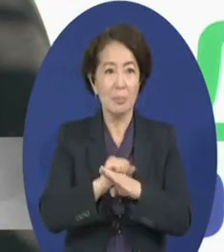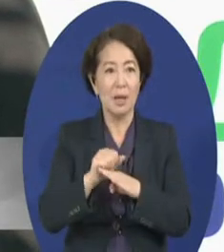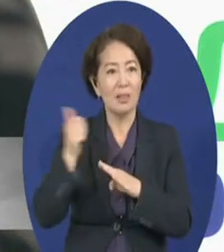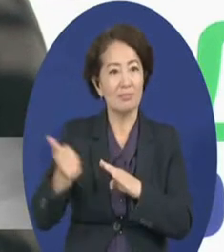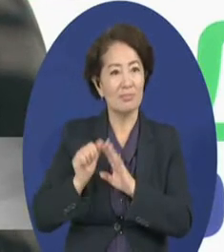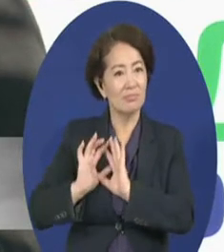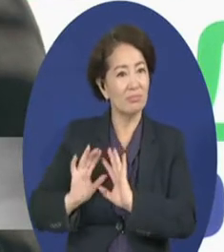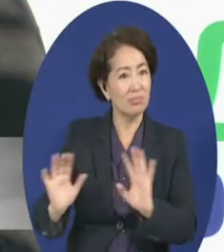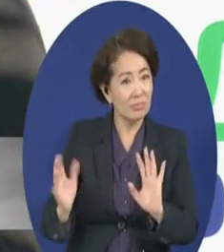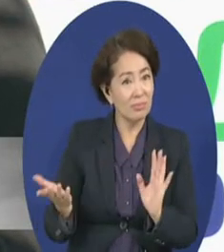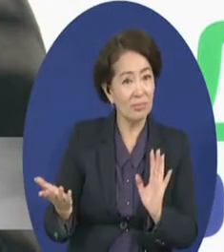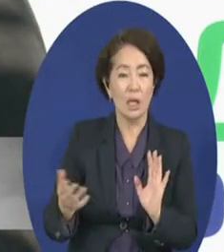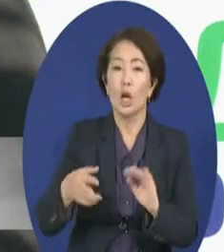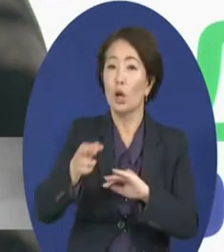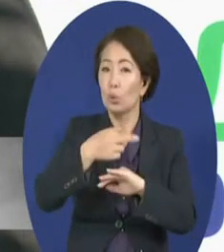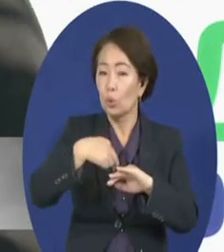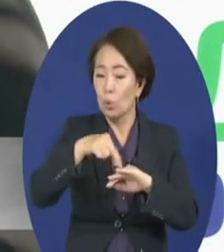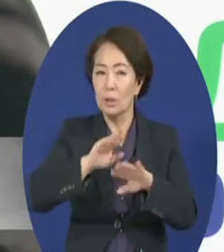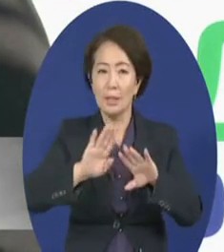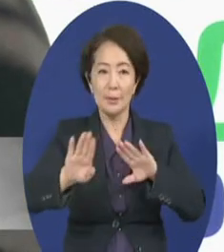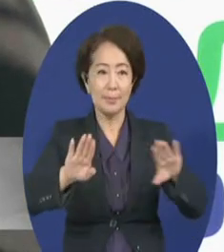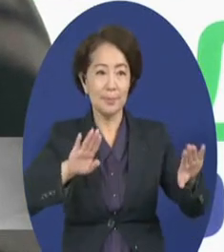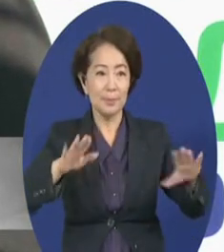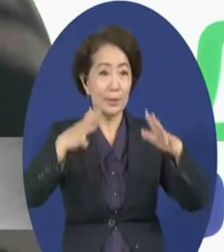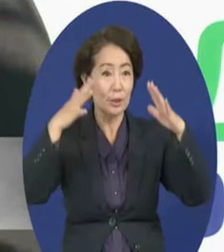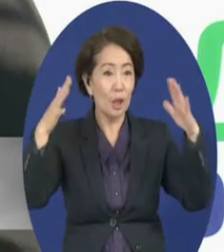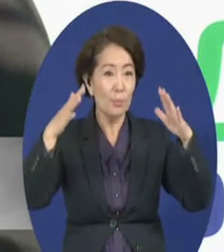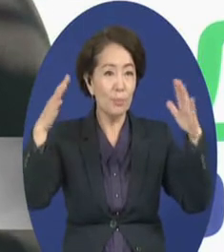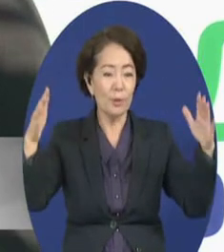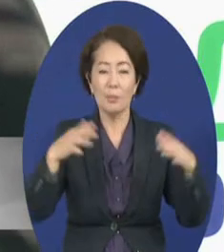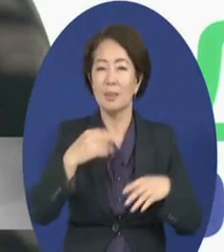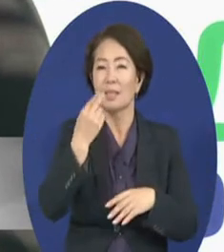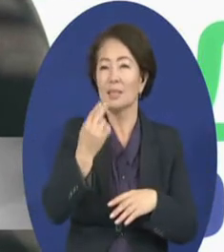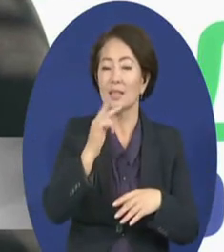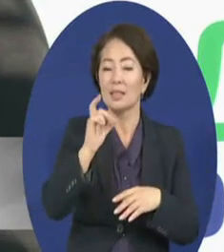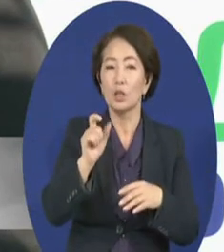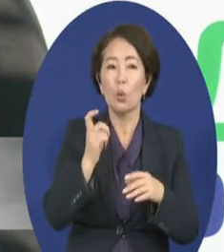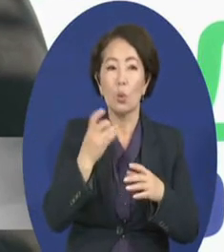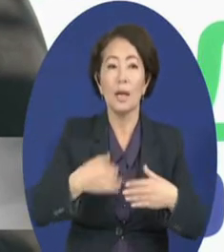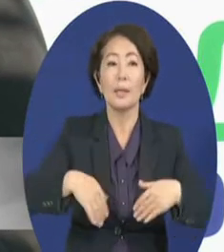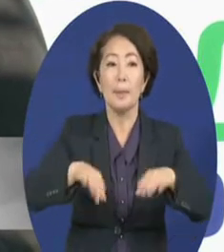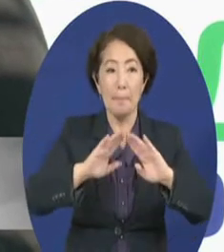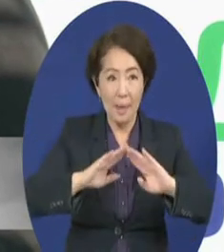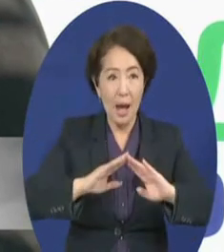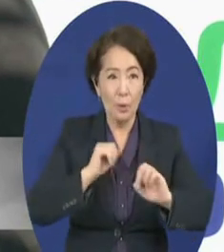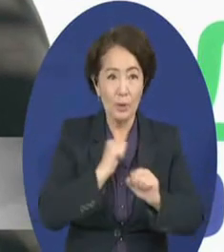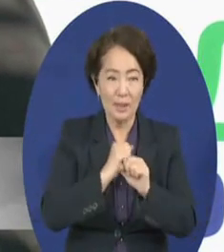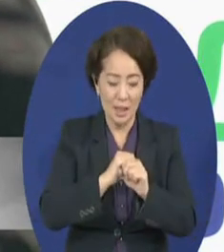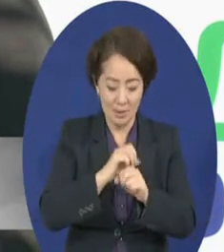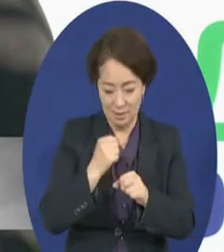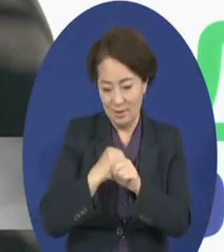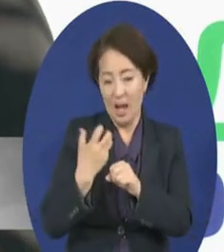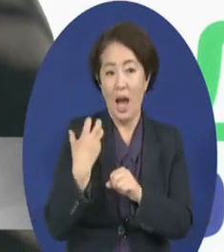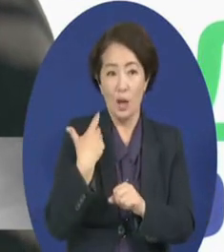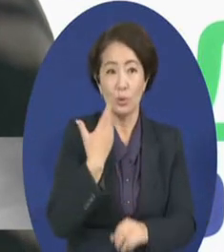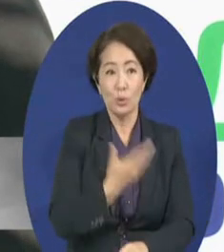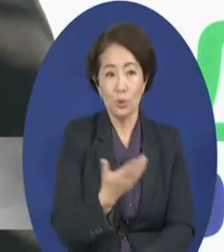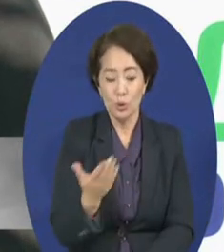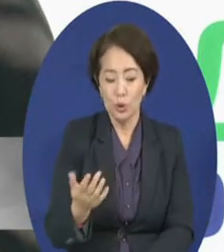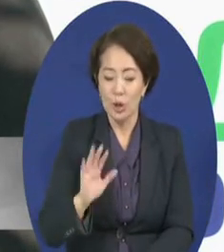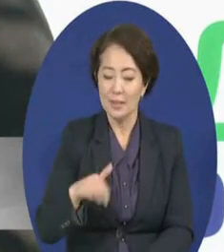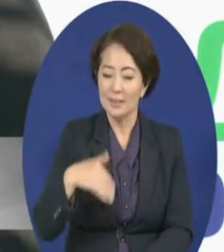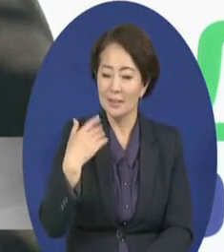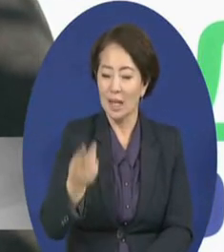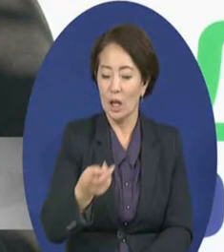байгаа. Бид бол дүүрэг болгон дээрээ томоохон үндэсний цэцэрлэгт хүрээлэнгүүд байгуулах ажлыг үүрэг даалгавар өгөөд ирэх